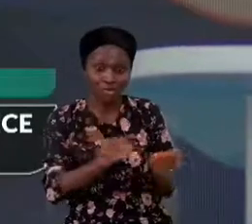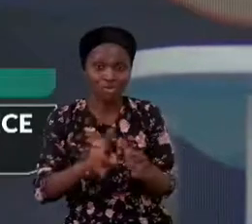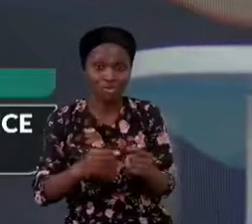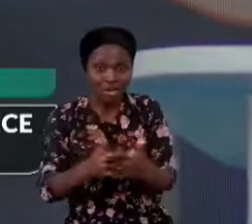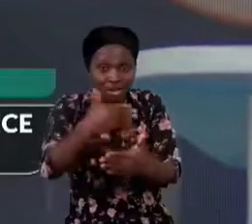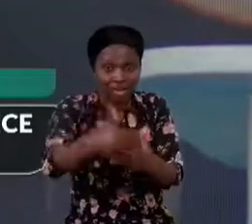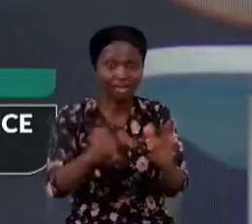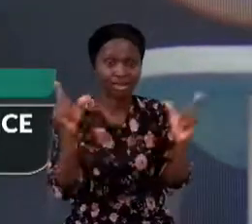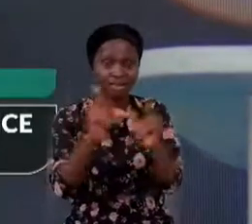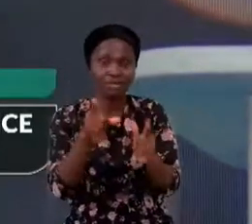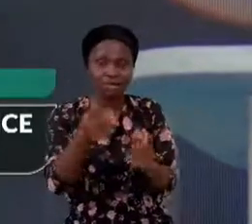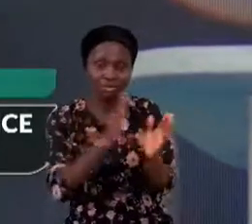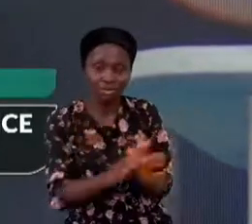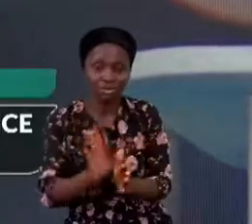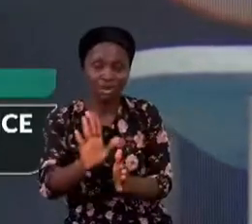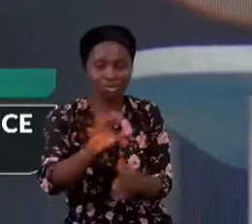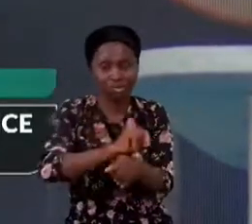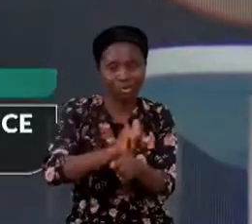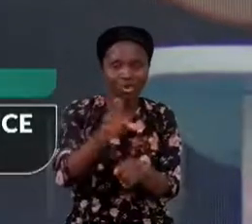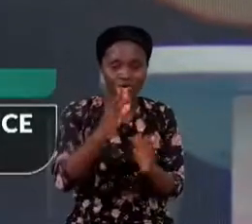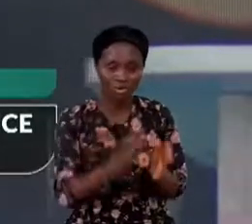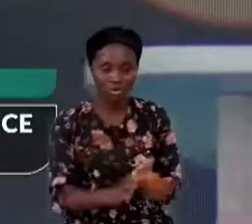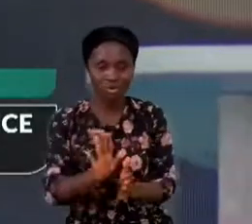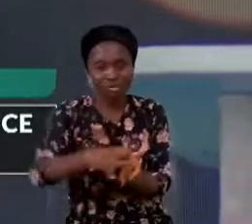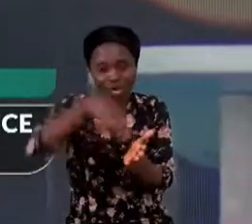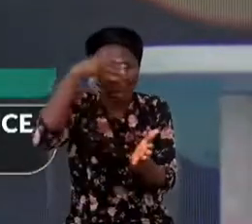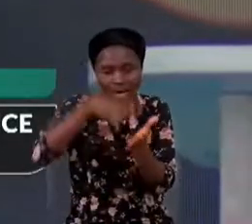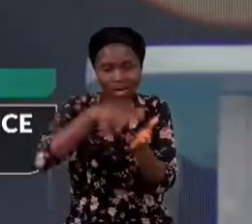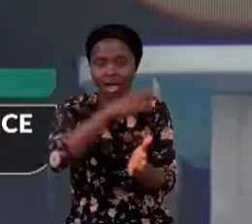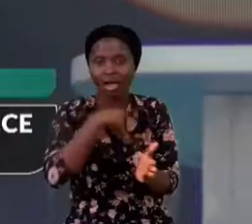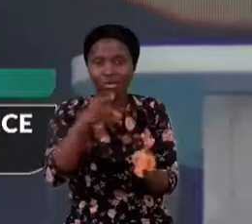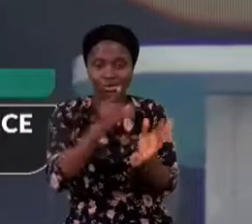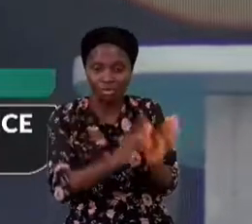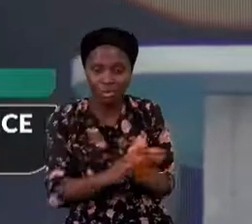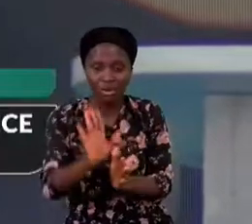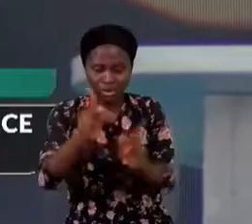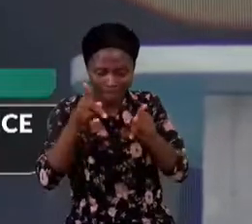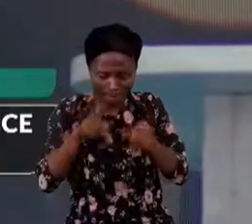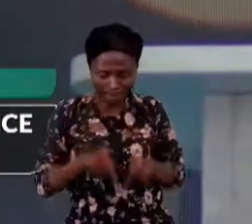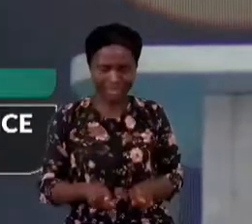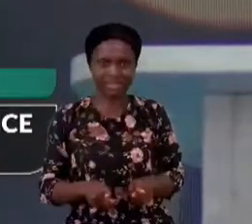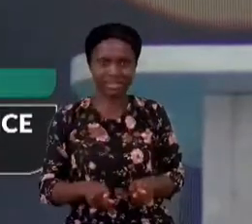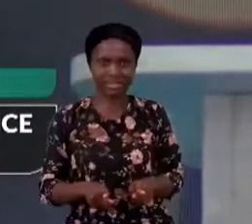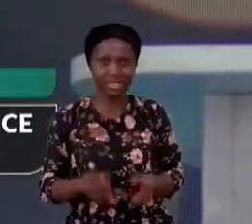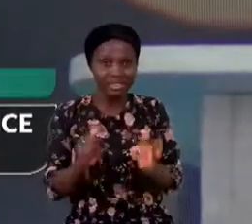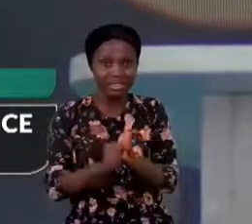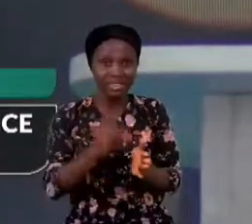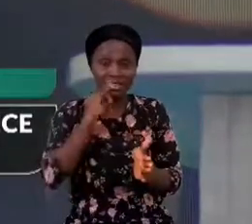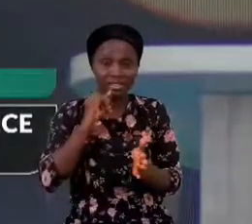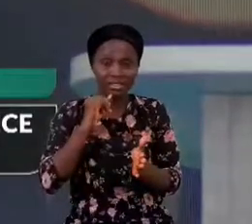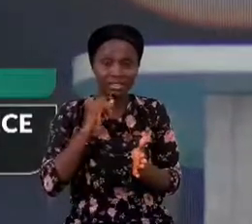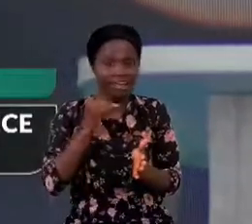au dehors. C'est-à-dire avant le mois suivant. Avant l'année prochaine. Aujourd'hui, tu te